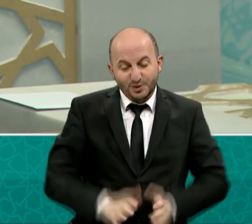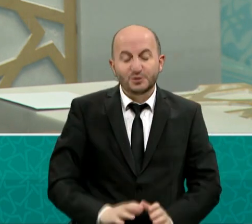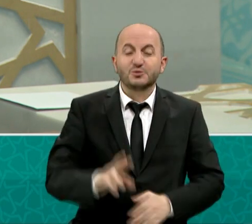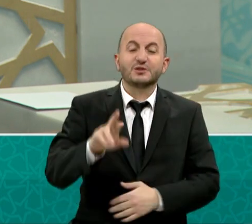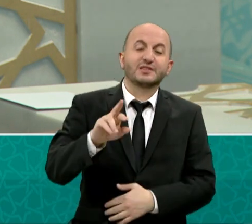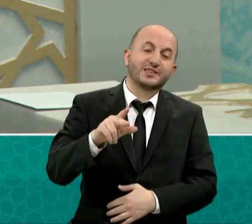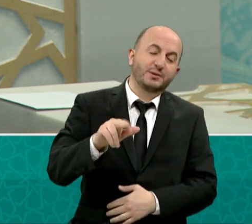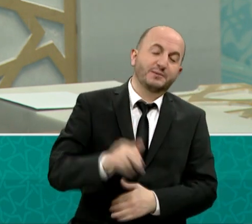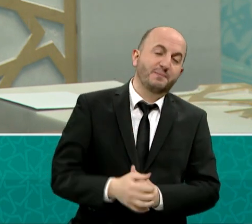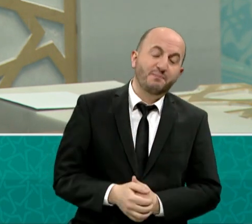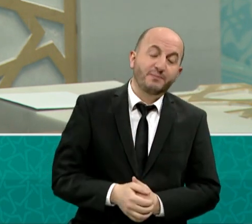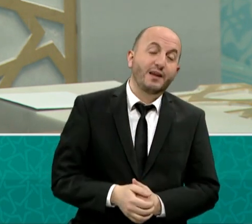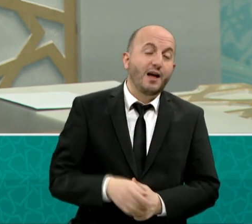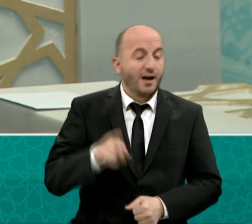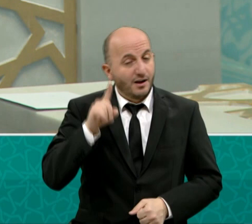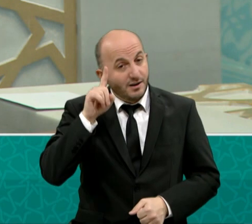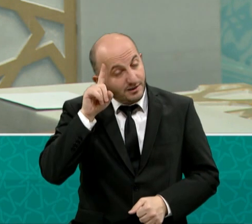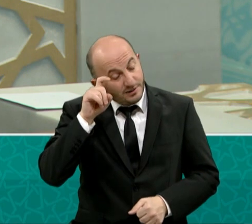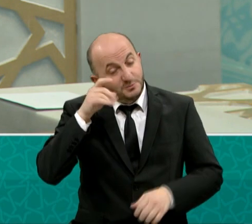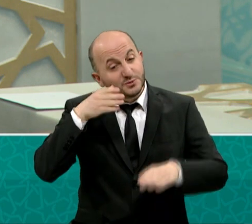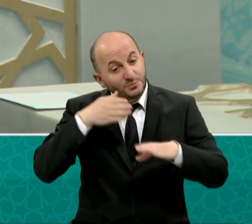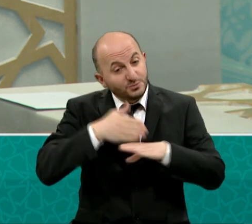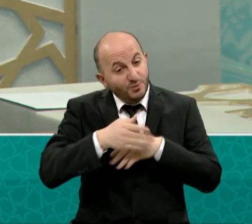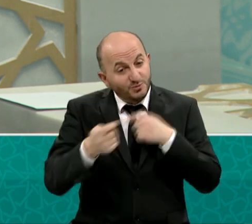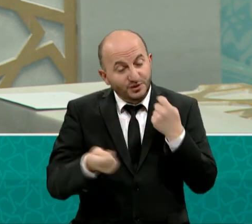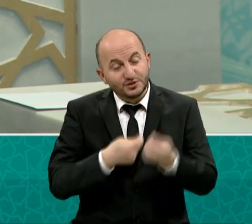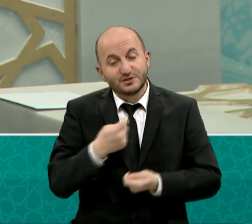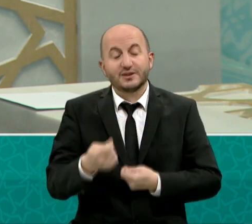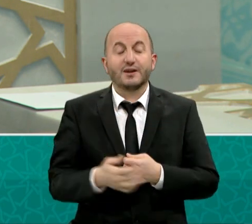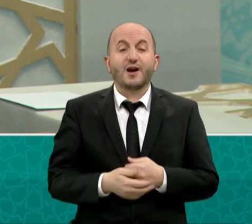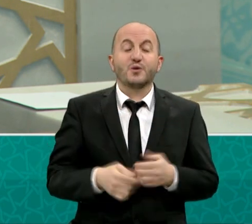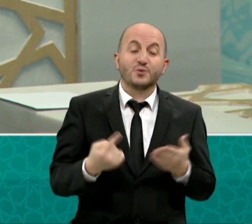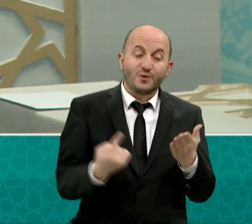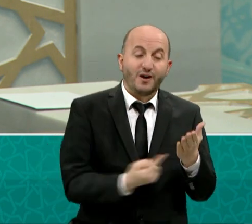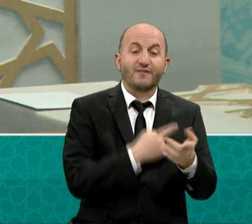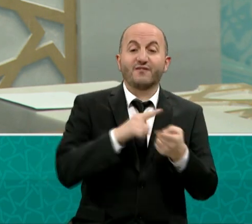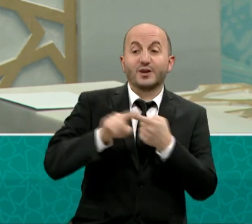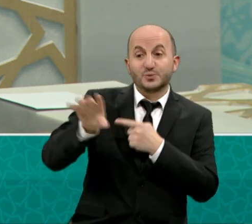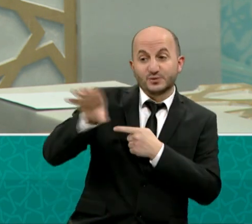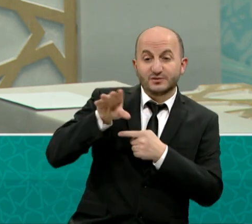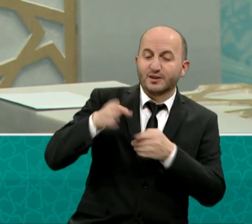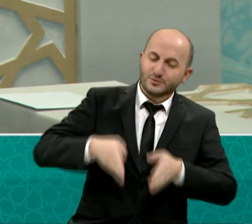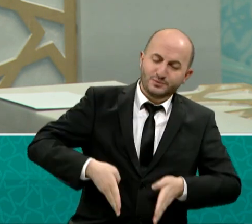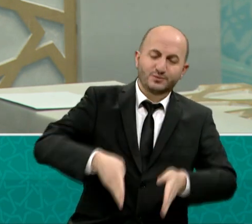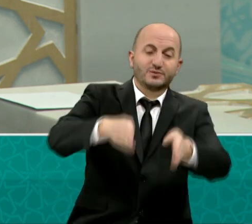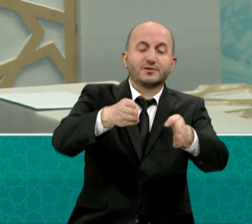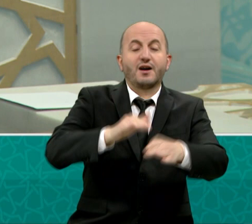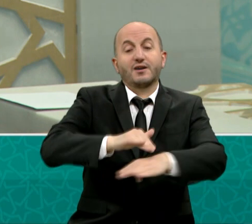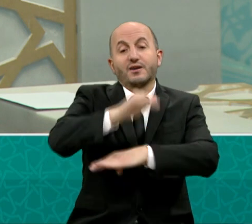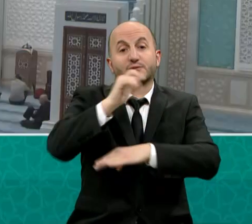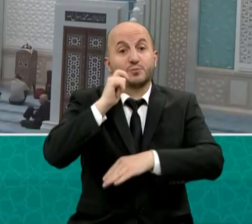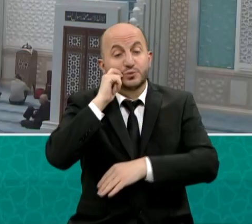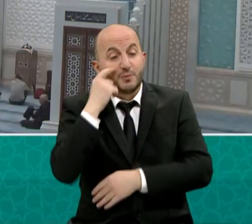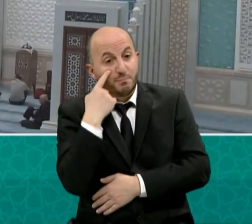gibi aklımızı doğru kullanarak, Kur'an ve sünnet rehberliğinde hayata Müslümanca